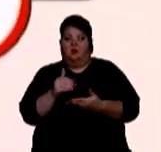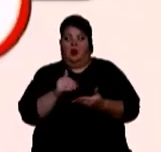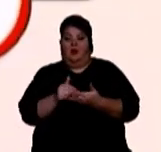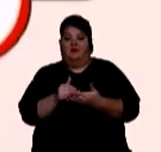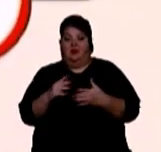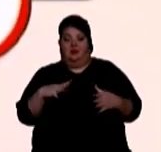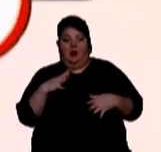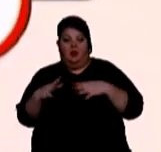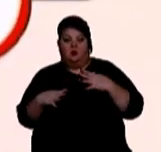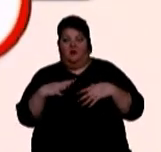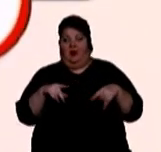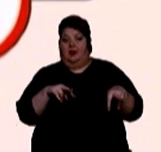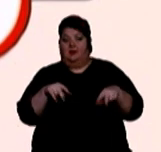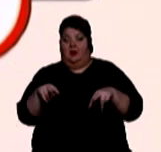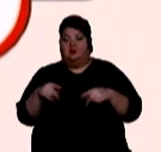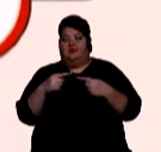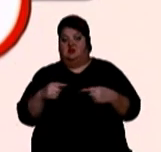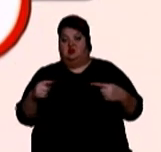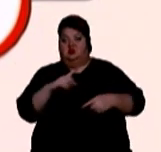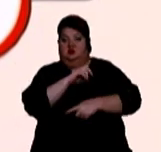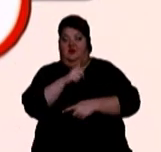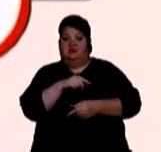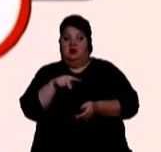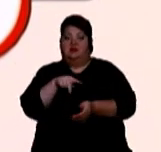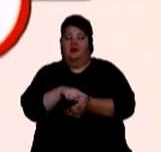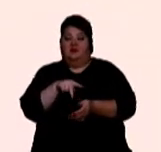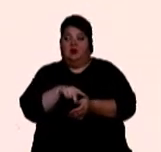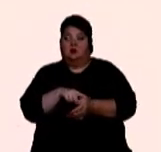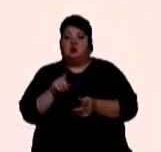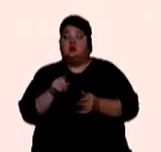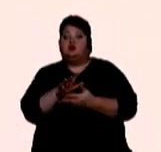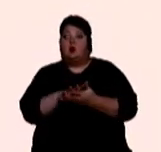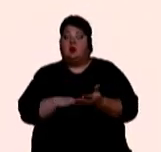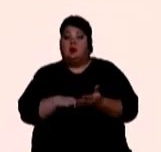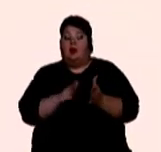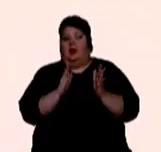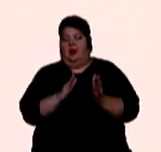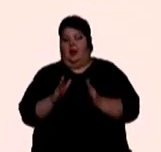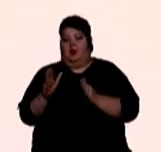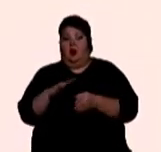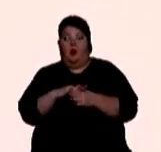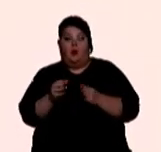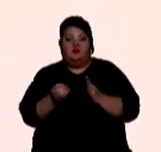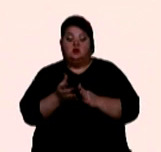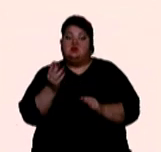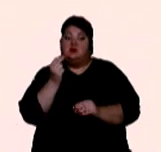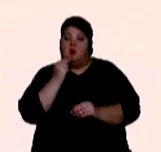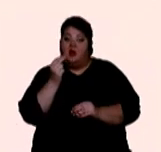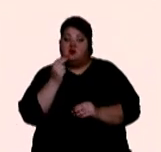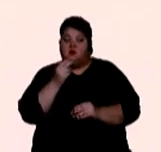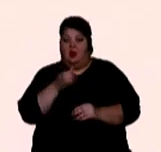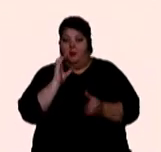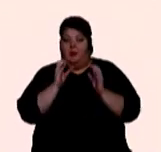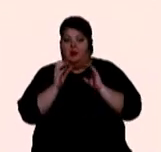інтенсивних тренувань, танців чи іншого фізичного навантаження. Що далі? Регулярно і повноцінно харчуйтеся, пийте не